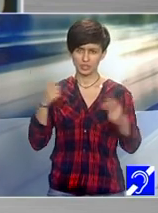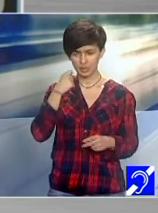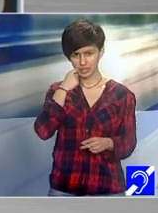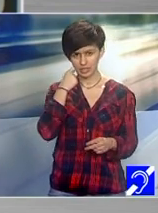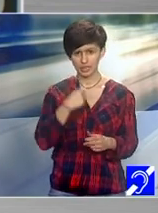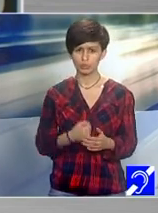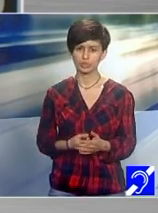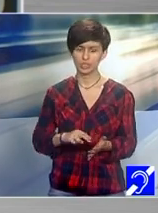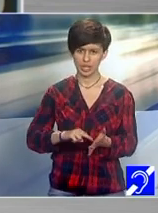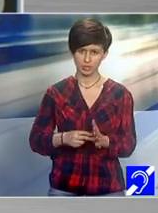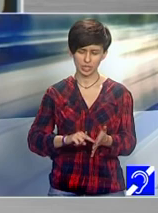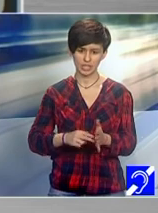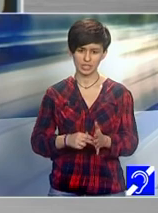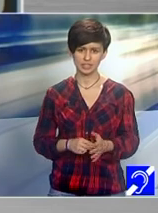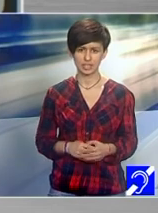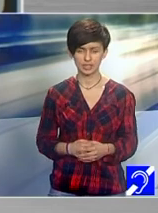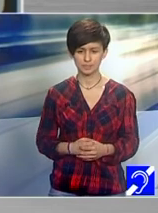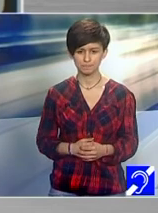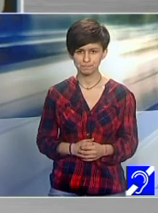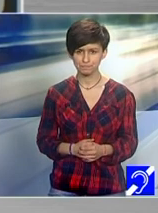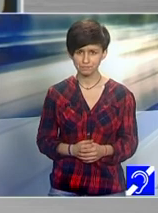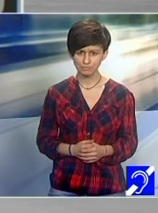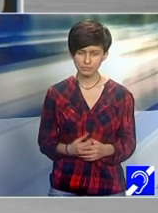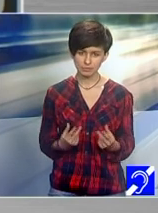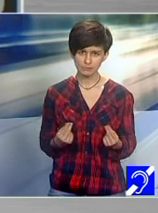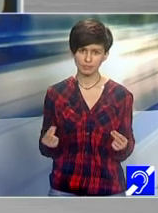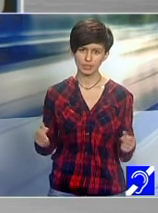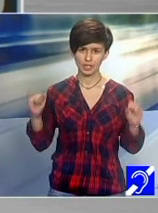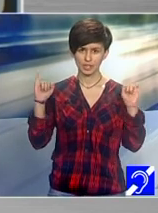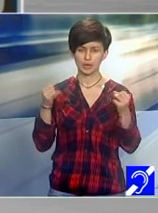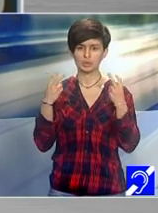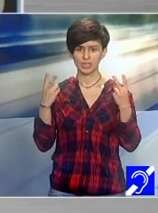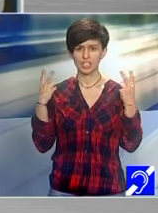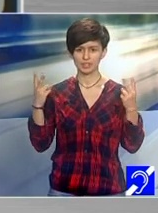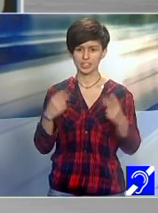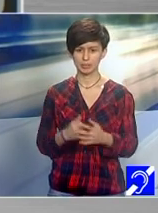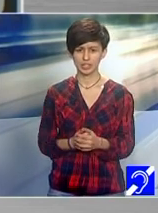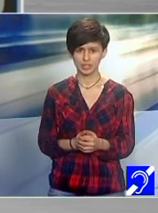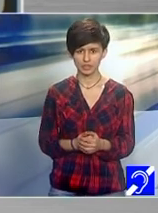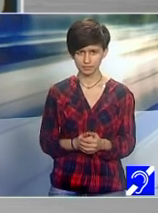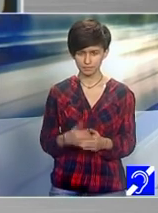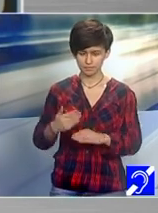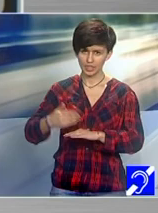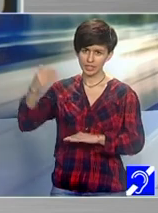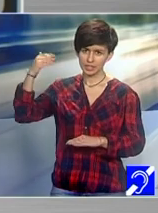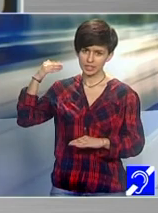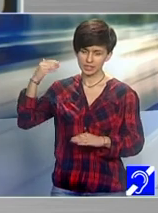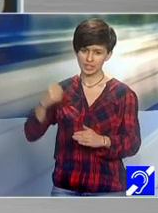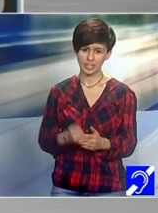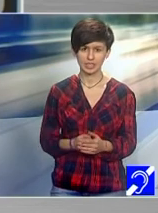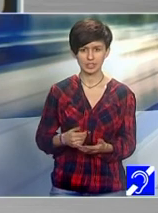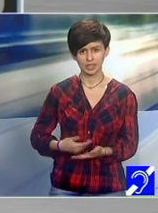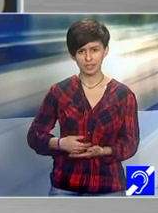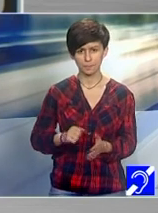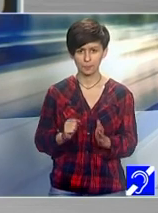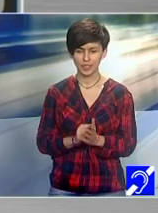am organizat seria de evenimente care precedau lansarea programului Orizont 2020